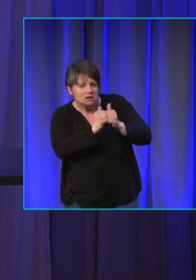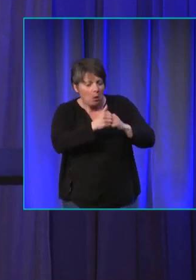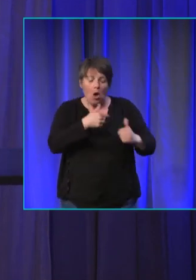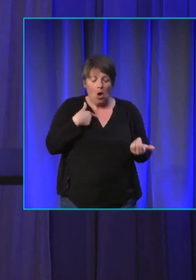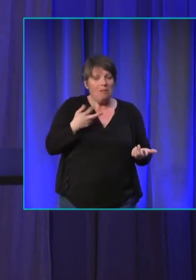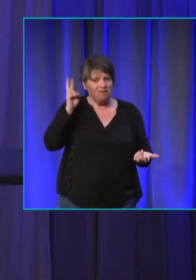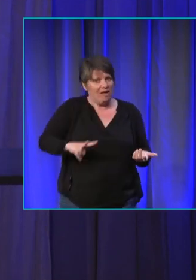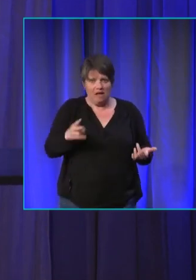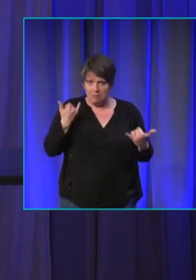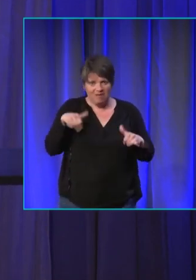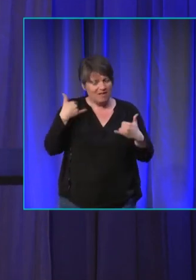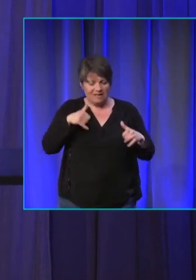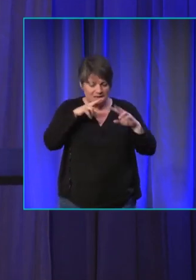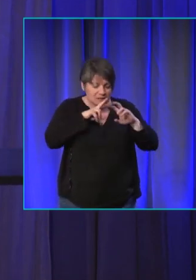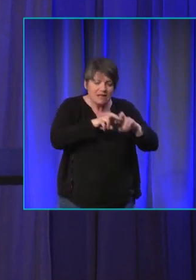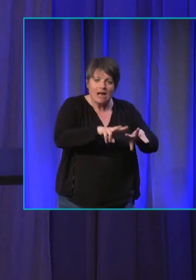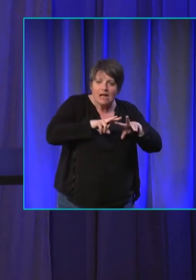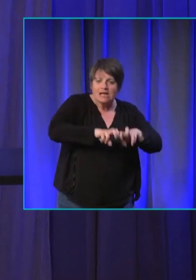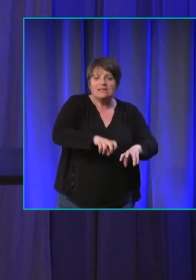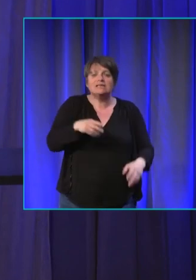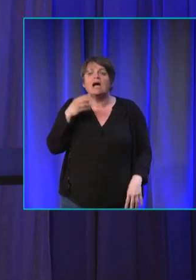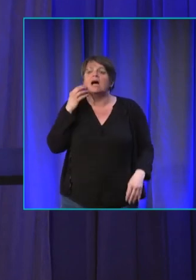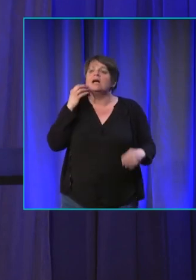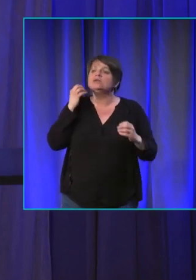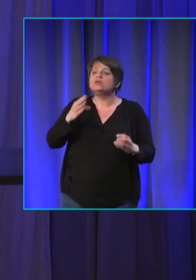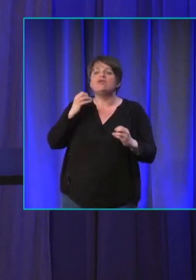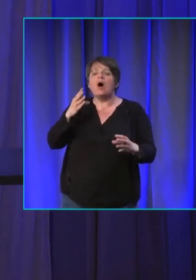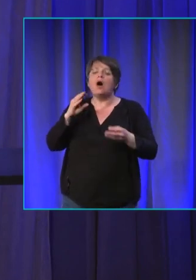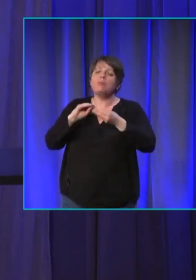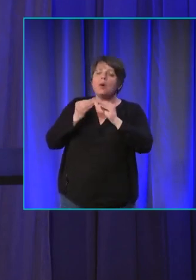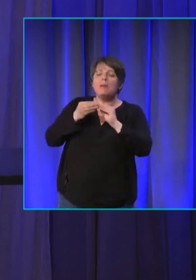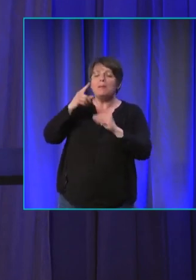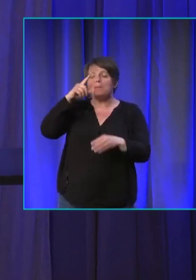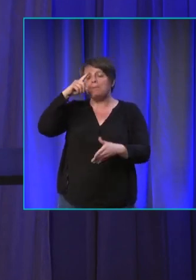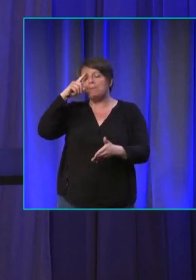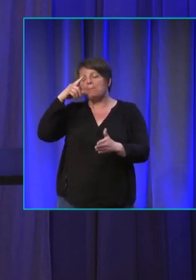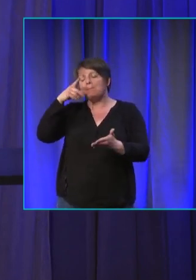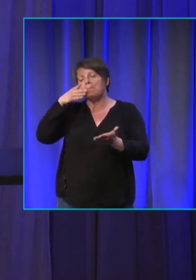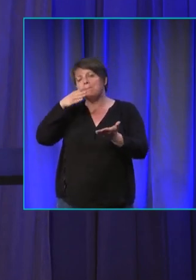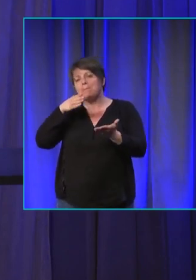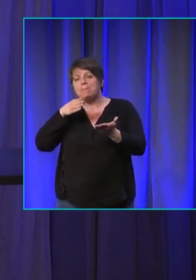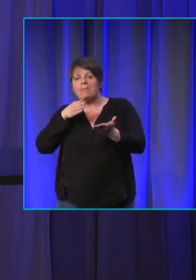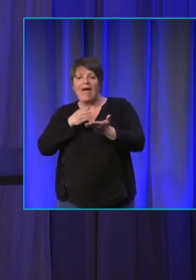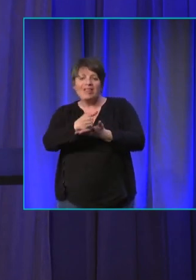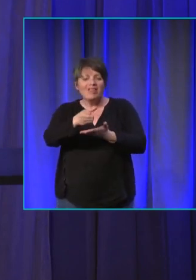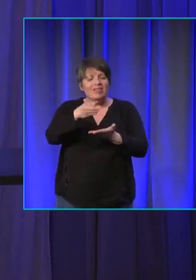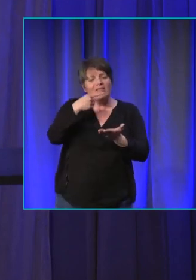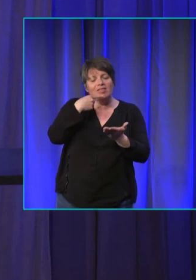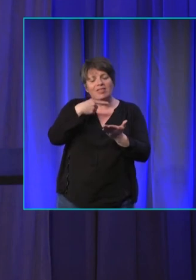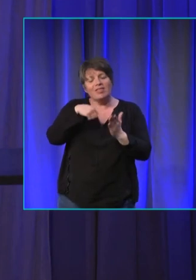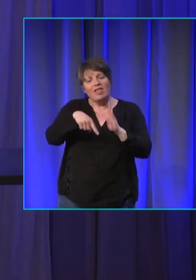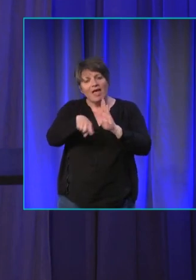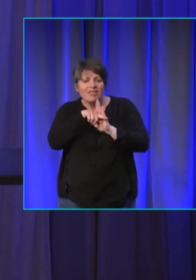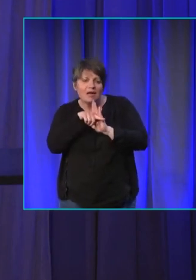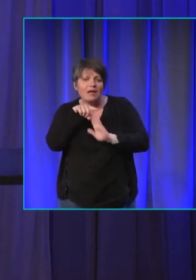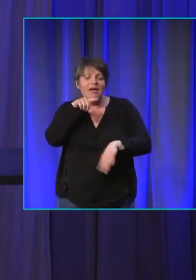explorer là-dedans. Hein. Et on est souvent confronté à des problèmes éthiques, à des problèmes méthodologiques, hein,